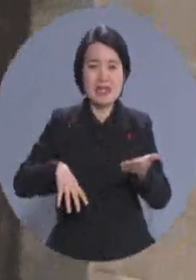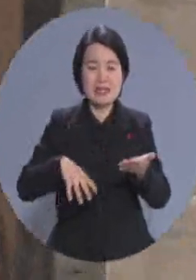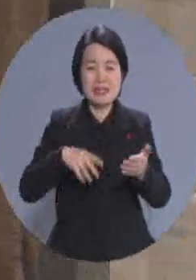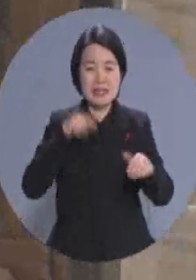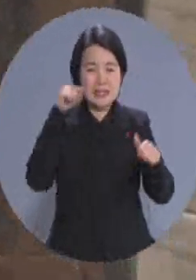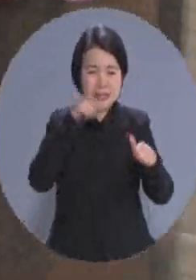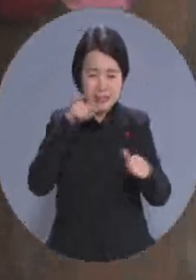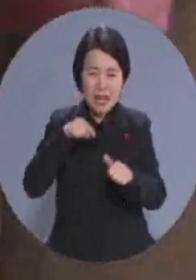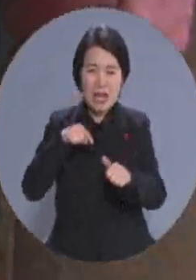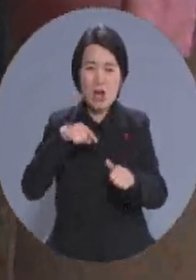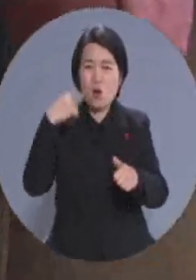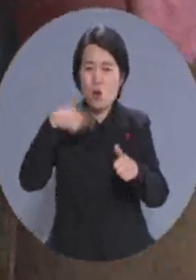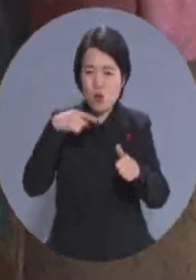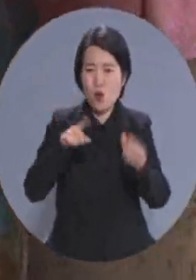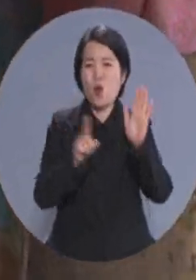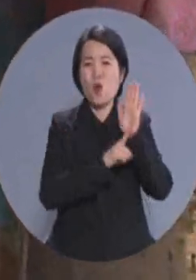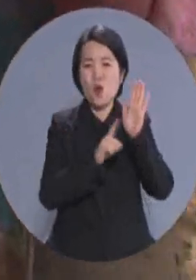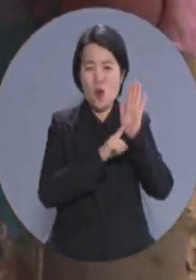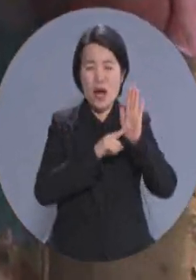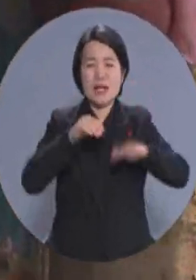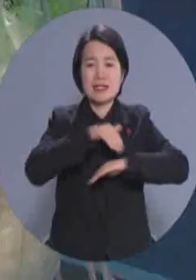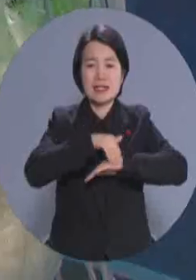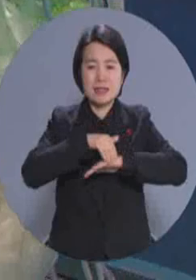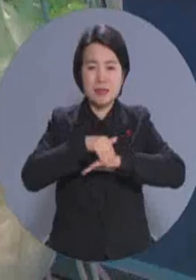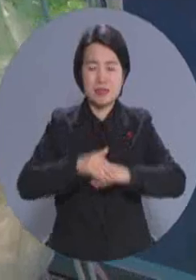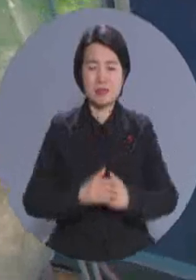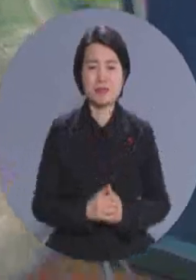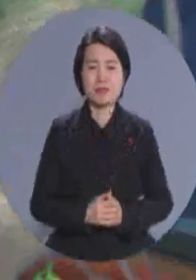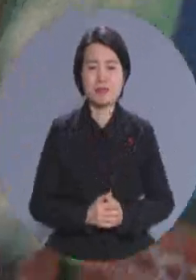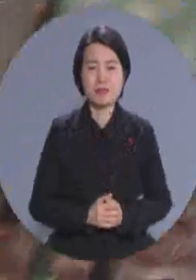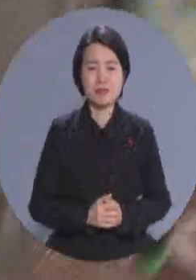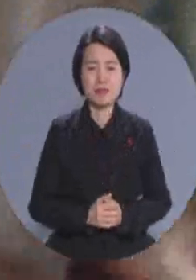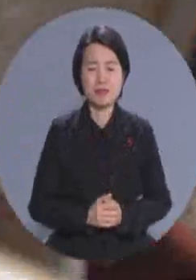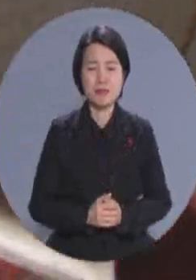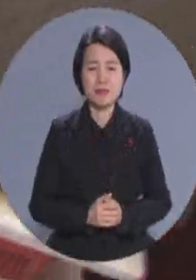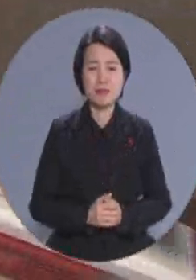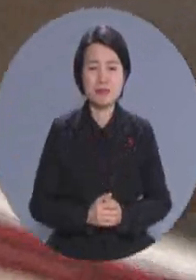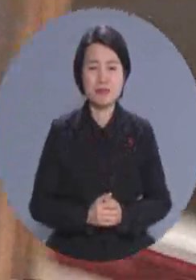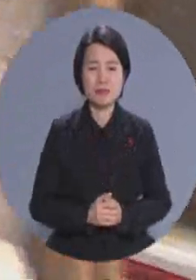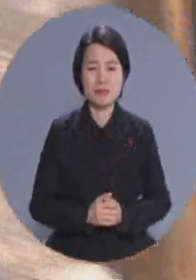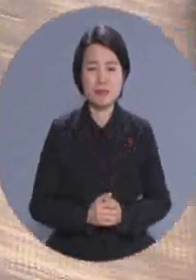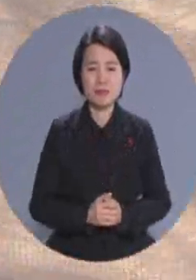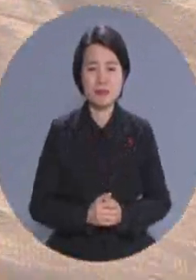적극적인 궤도에 나선다는 방침입니다 MBC 뉴스